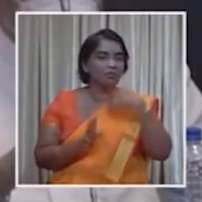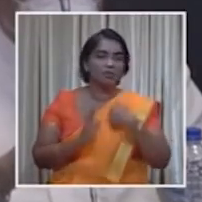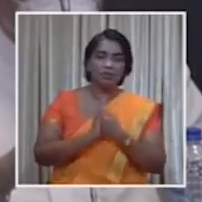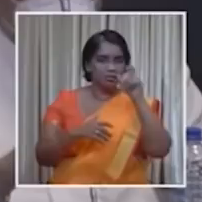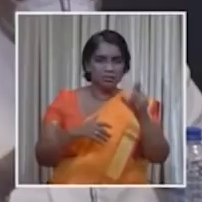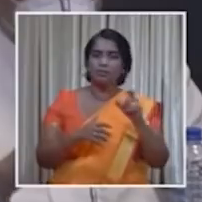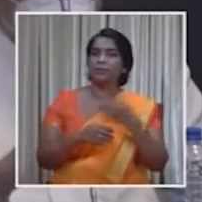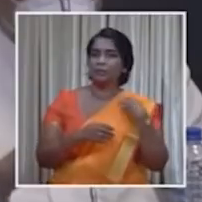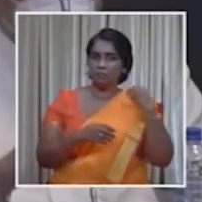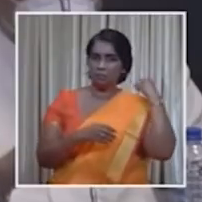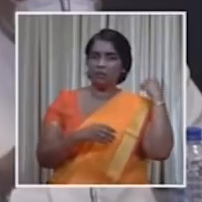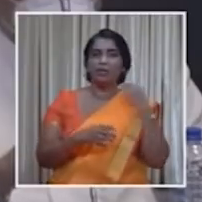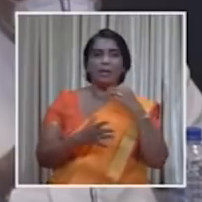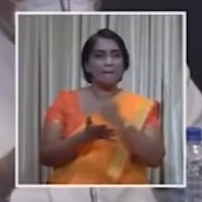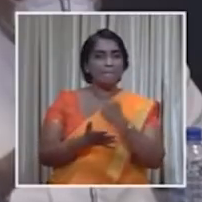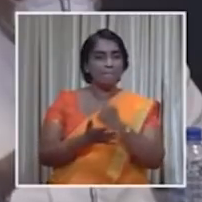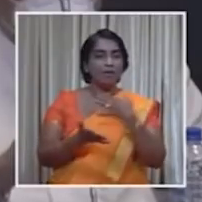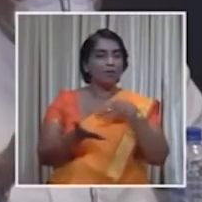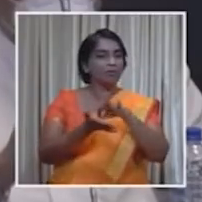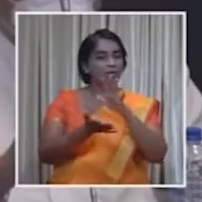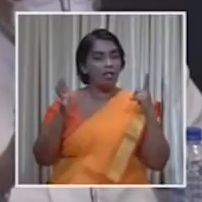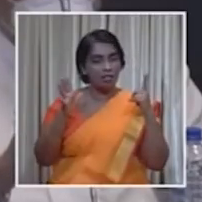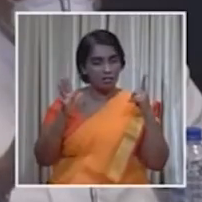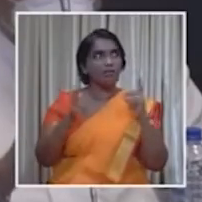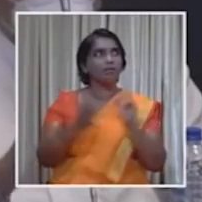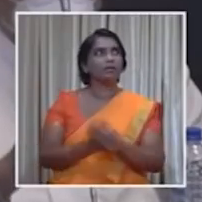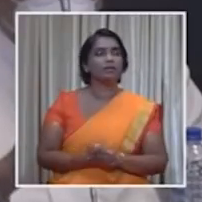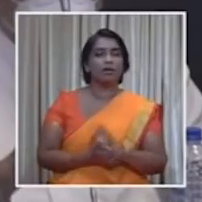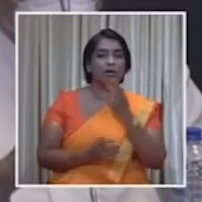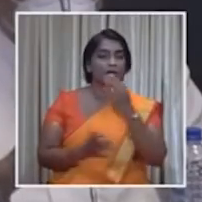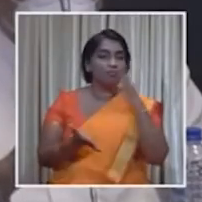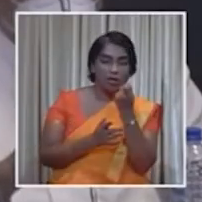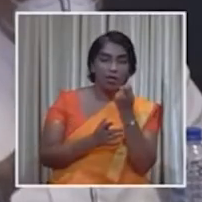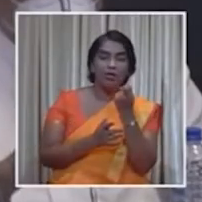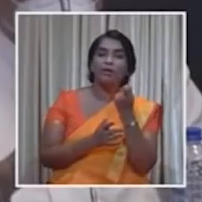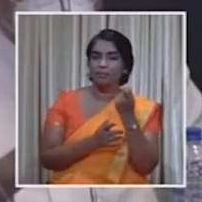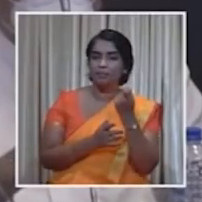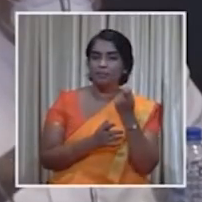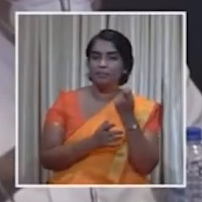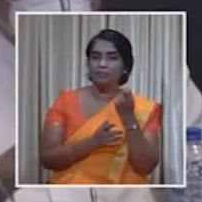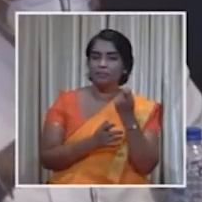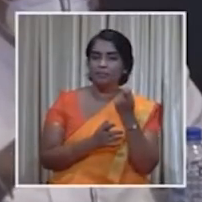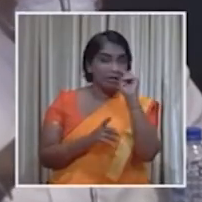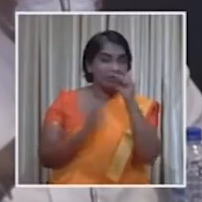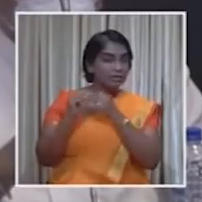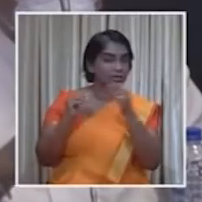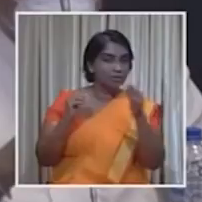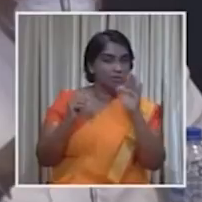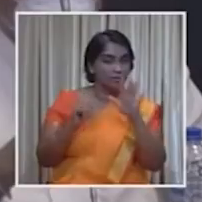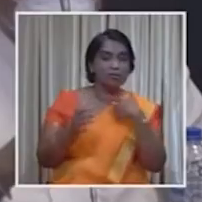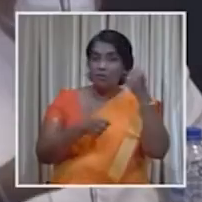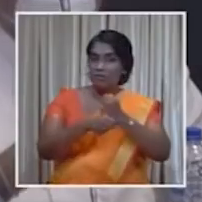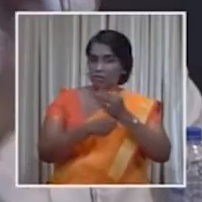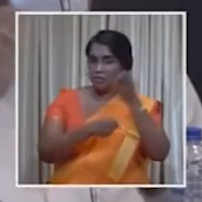සඳහන් කර තියෙනවා ළඟදී මහා බැංකුව පිහිටවලා වසර 70ක් පිරෙනකොට මුද්‍රණය කරපු මුදල් ප්‍රමාණයයි මේ මාස 20 ඇතුළත